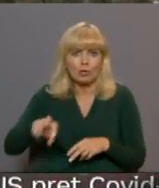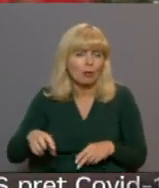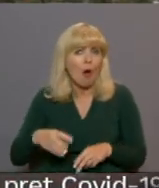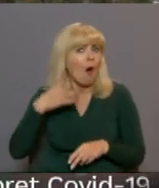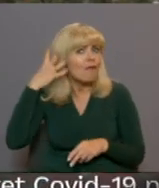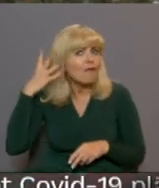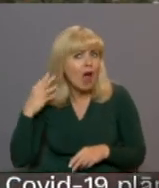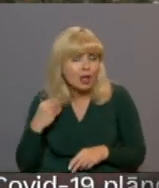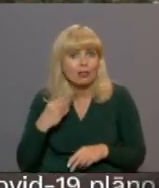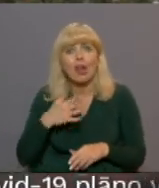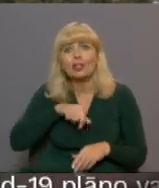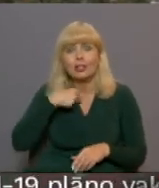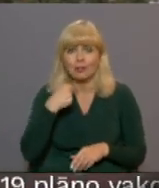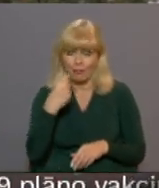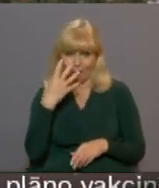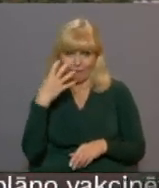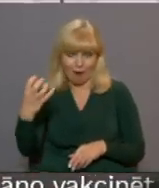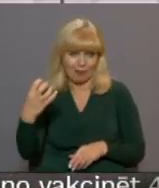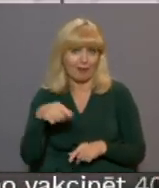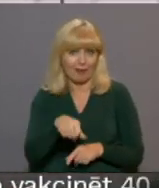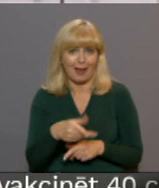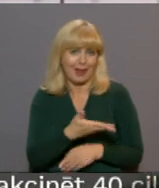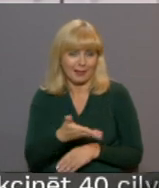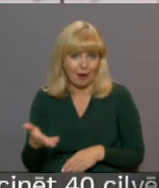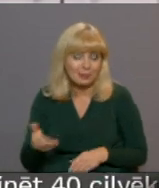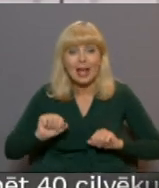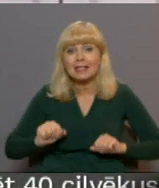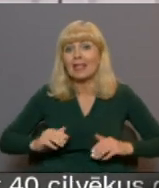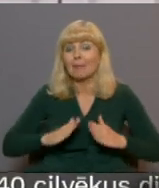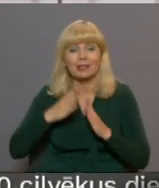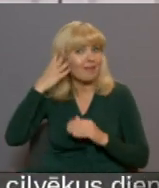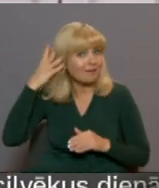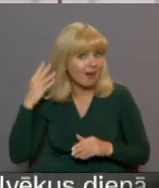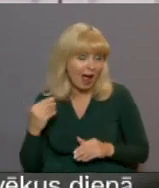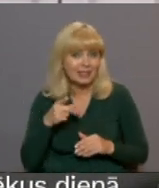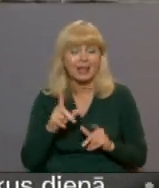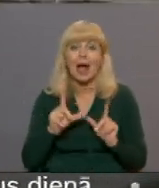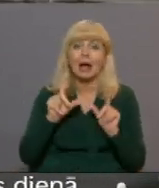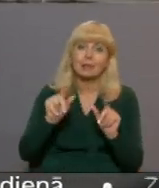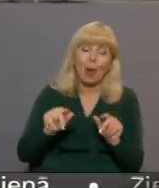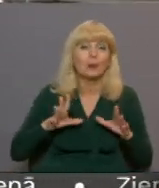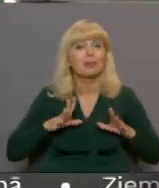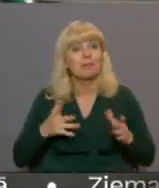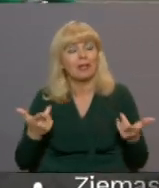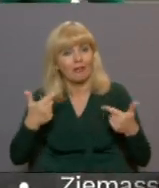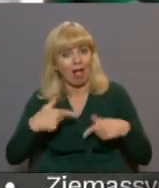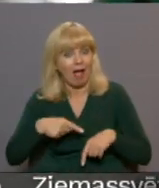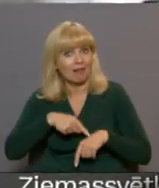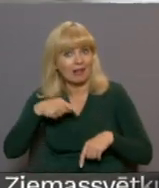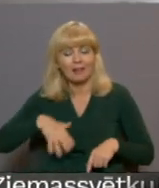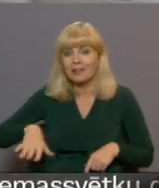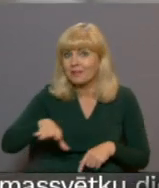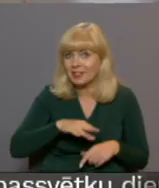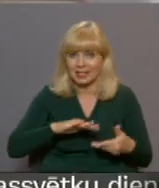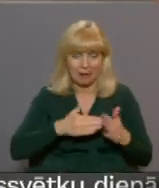vecīši, var nofilmēties. Uz Ziemassvētku vecīšu grupu, kas izbrauc savā brīvajā laikā, reaģē visu vecumu